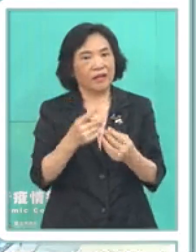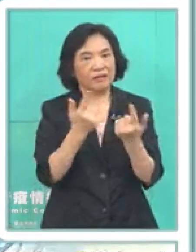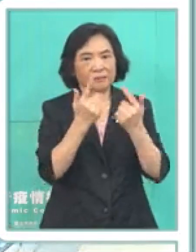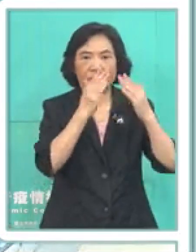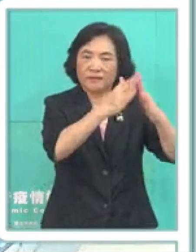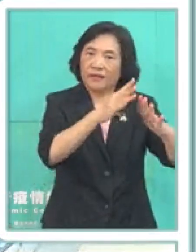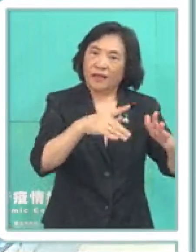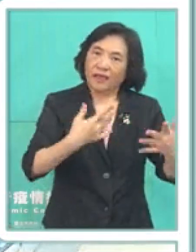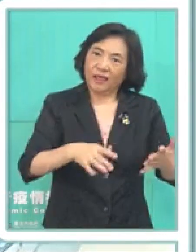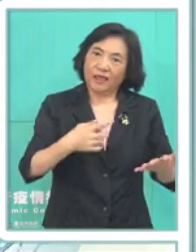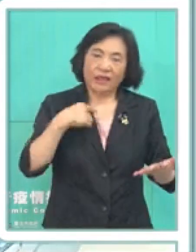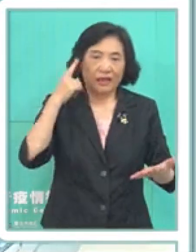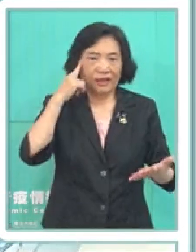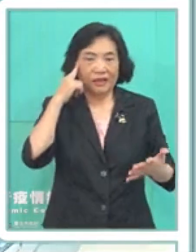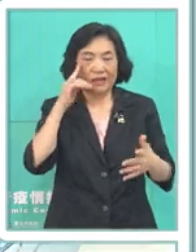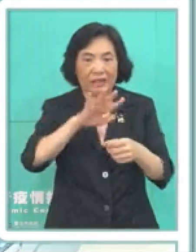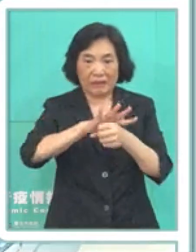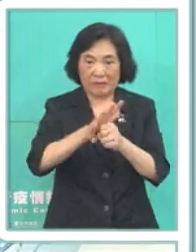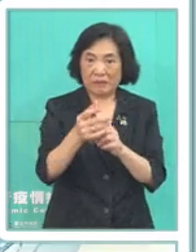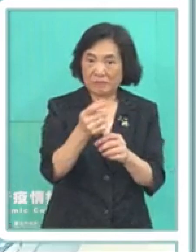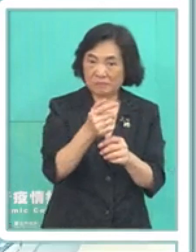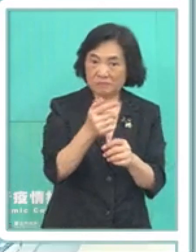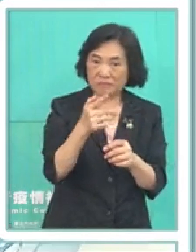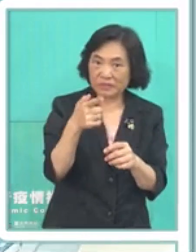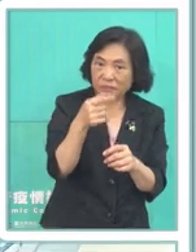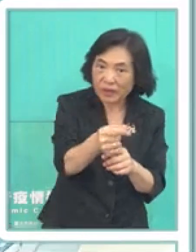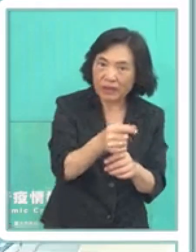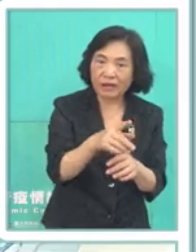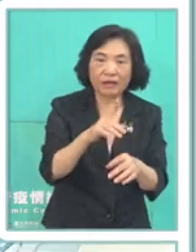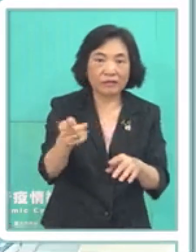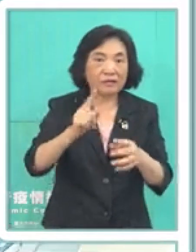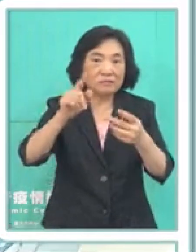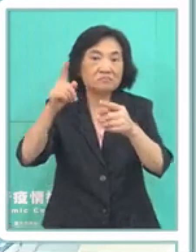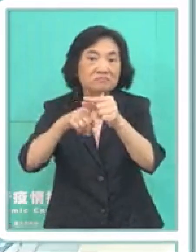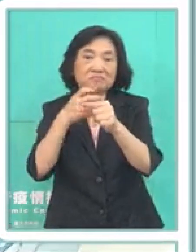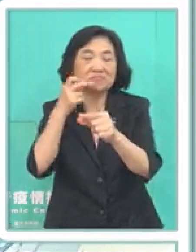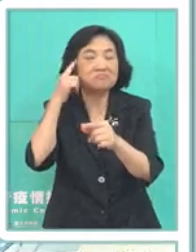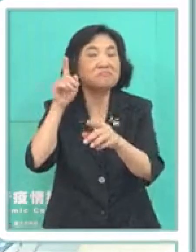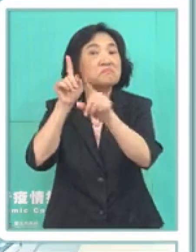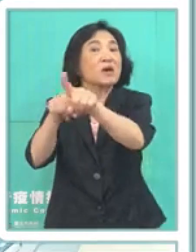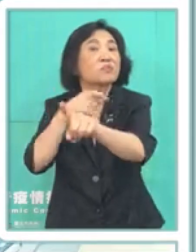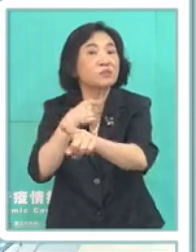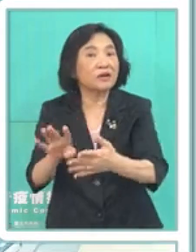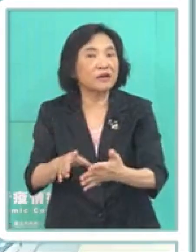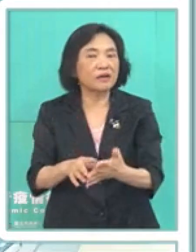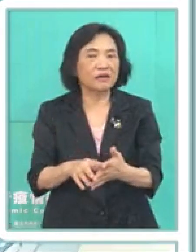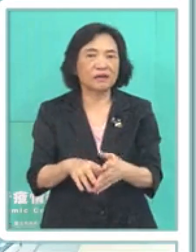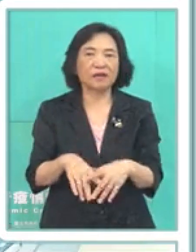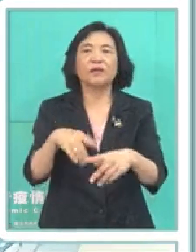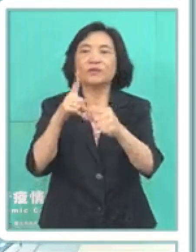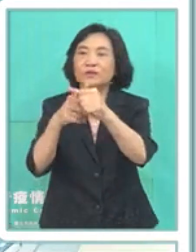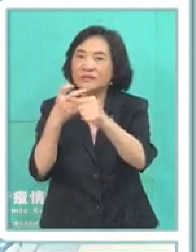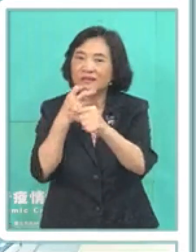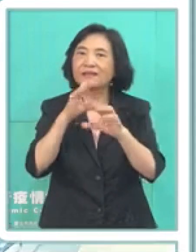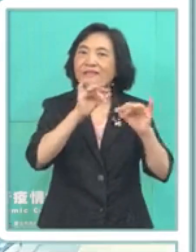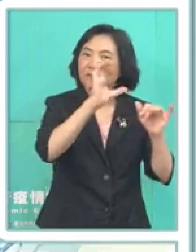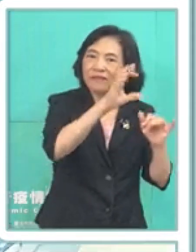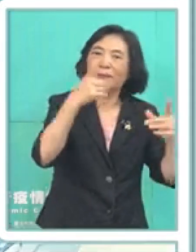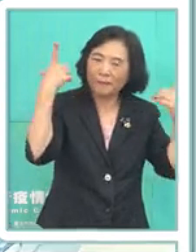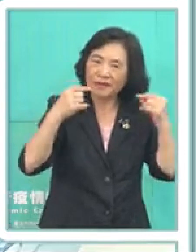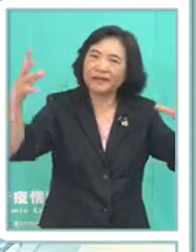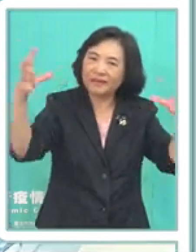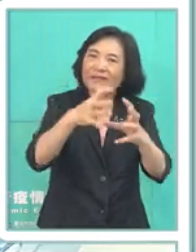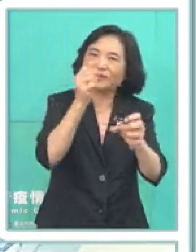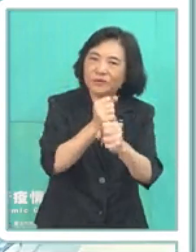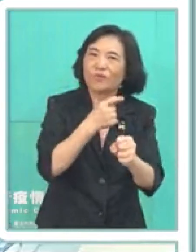市抗疫成功所以才有这样子的转变吗？ 应该是这样讲哈，中央跟地方是合作的。那我们